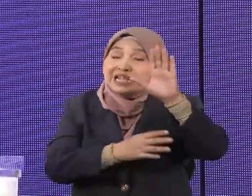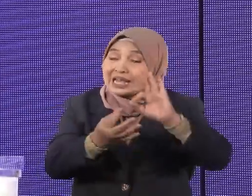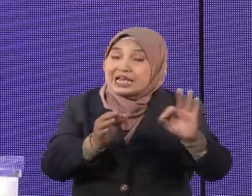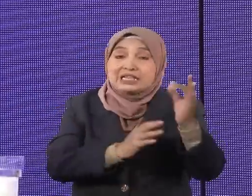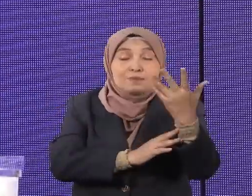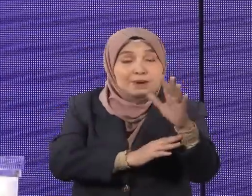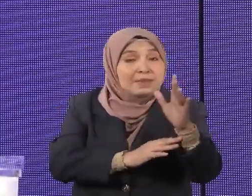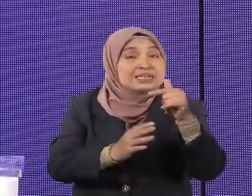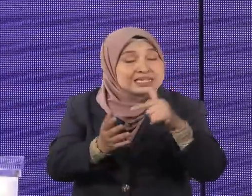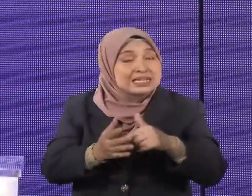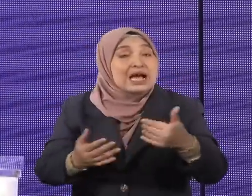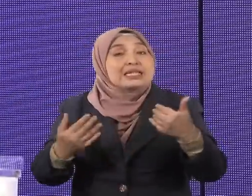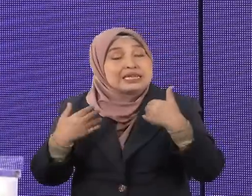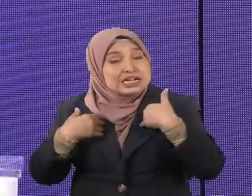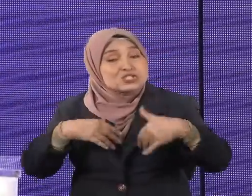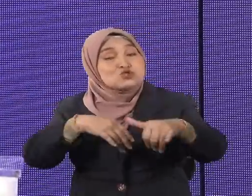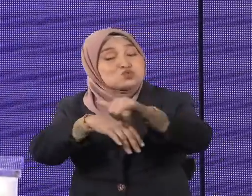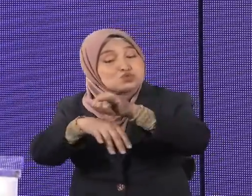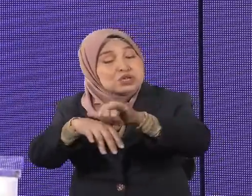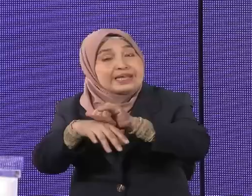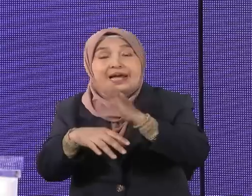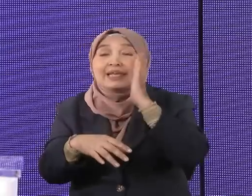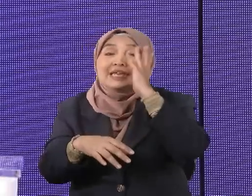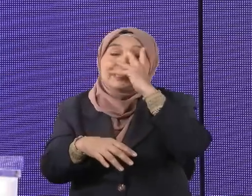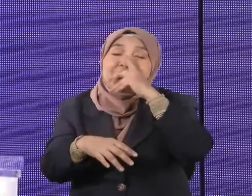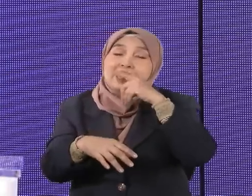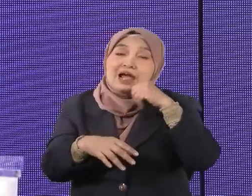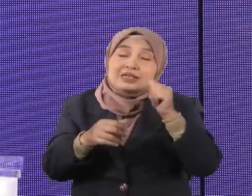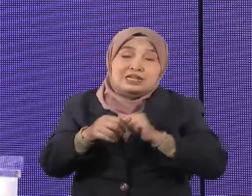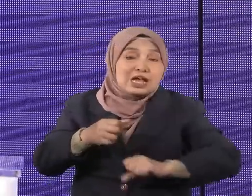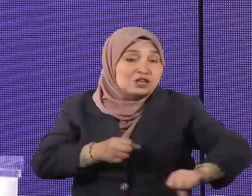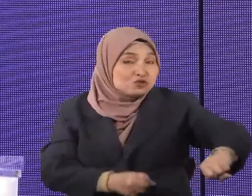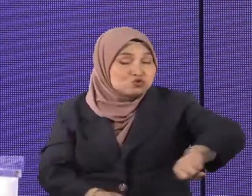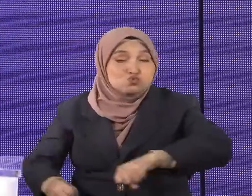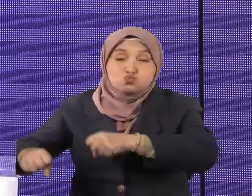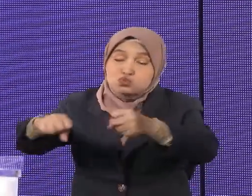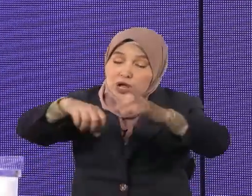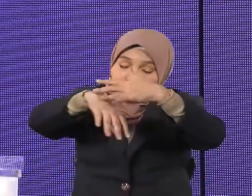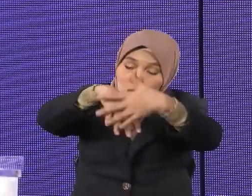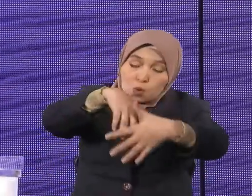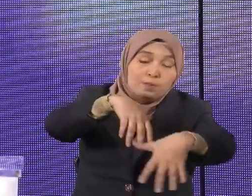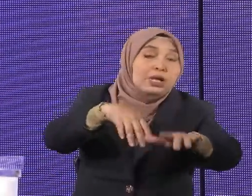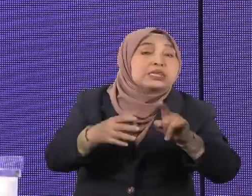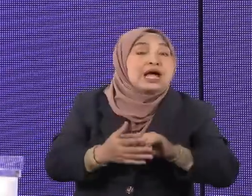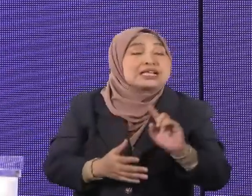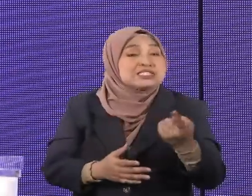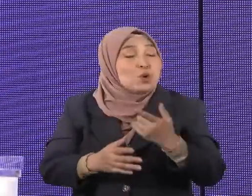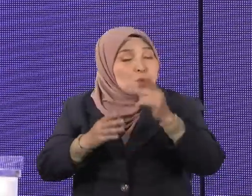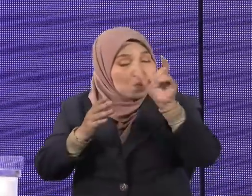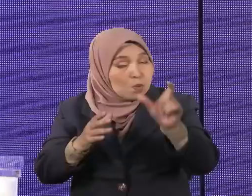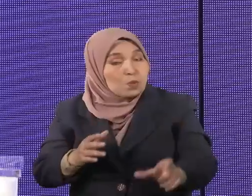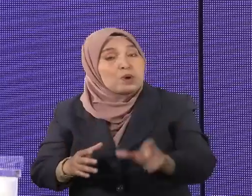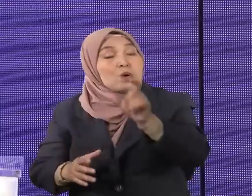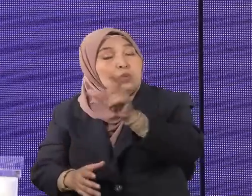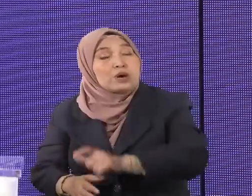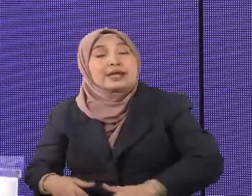ini, yang ada syurga yang indah dengan sungai mengalir apa semuanya, ini hanya bagi mereka